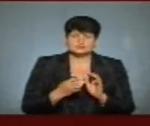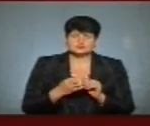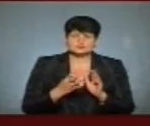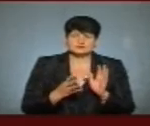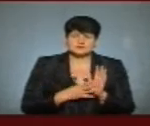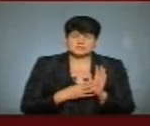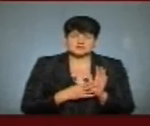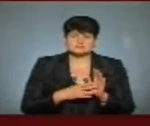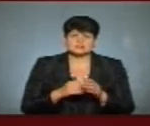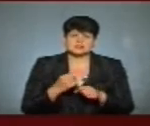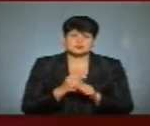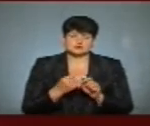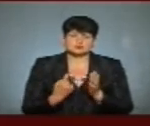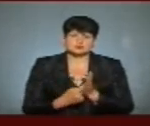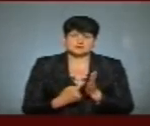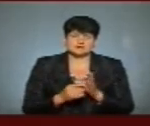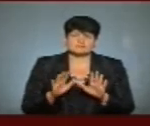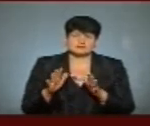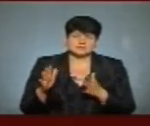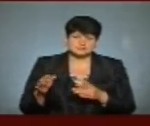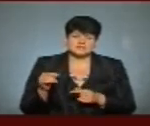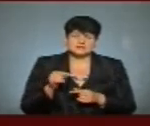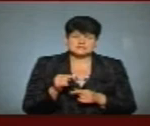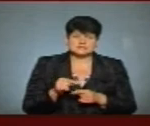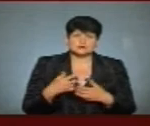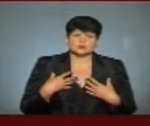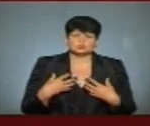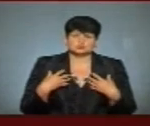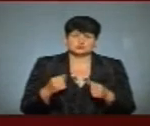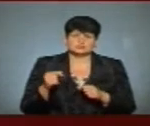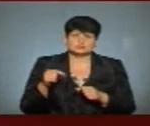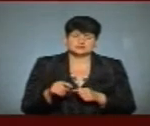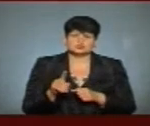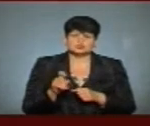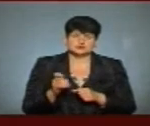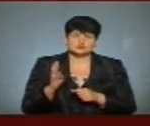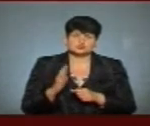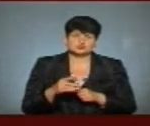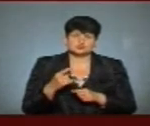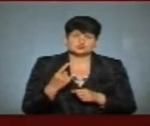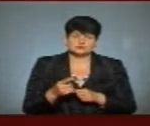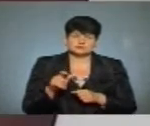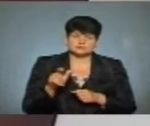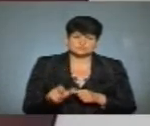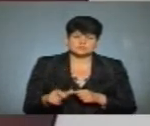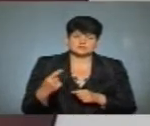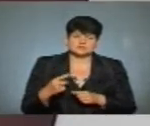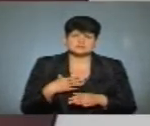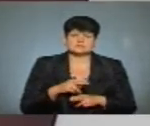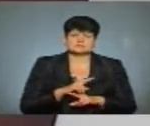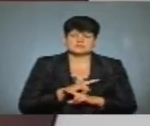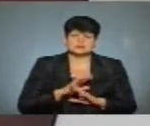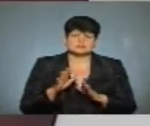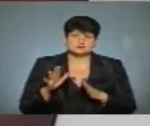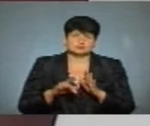1919 лабораторно підтверджених випадків COVID-19, з них одужали 1141 житель області, летальних випадків